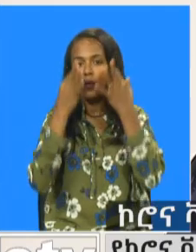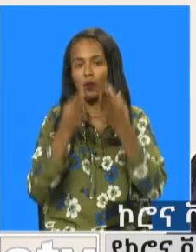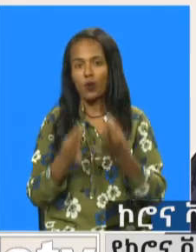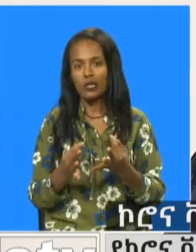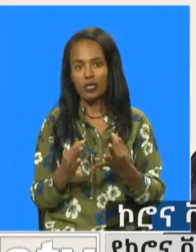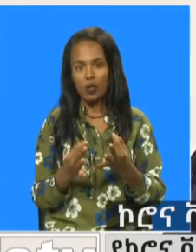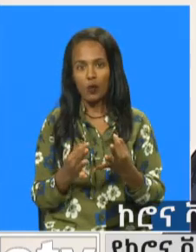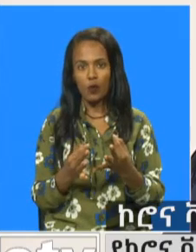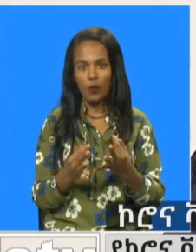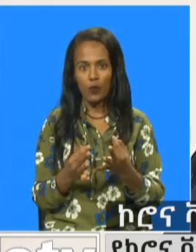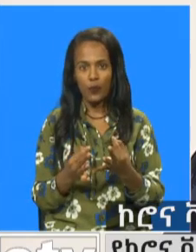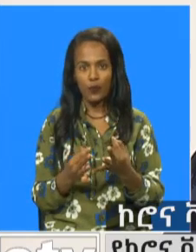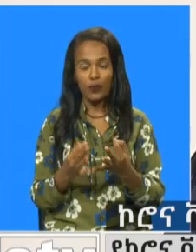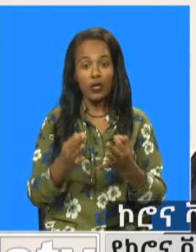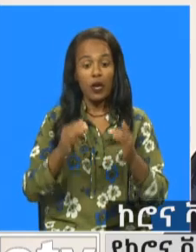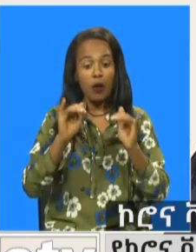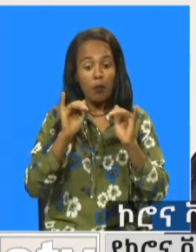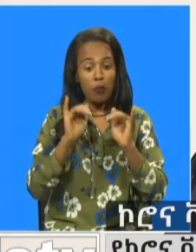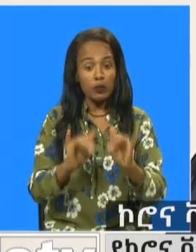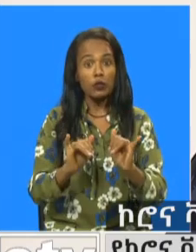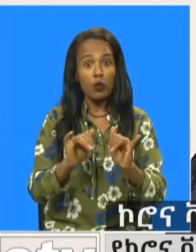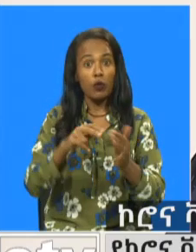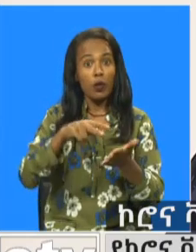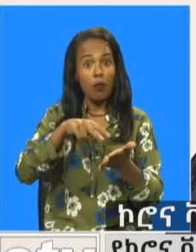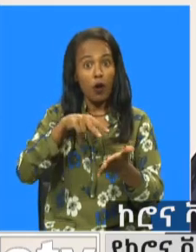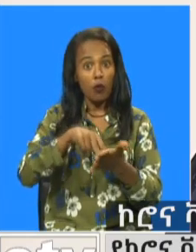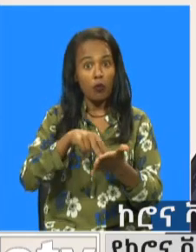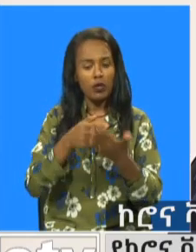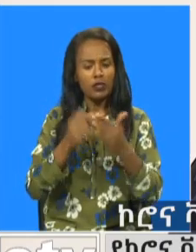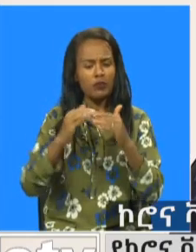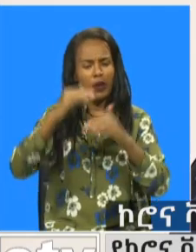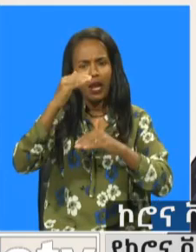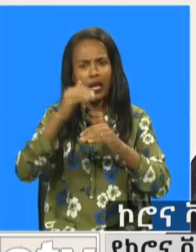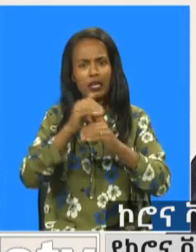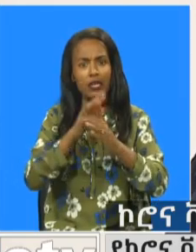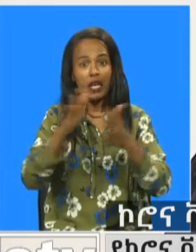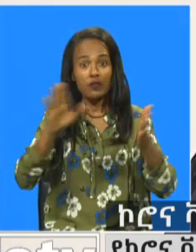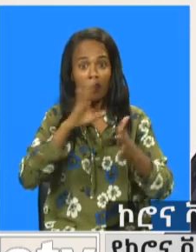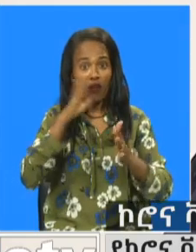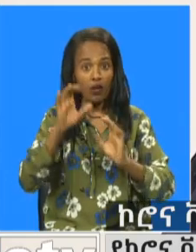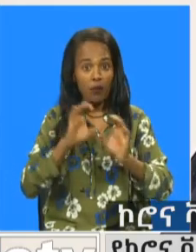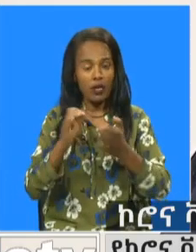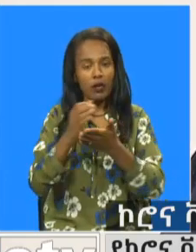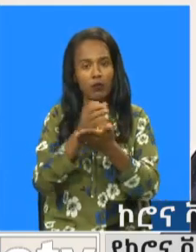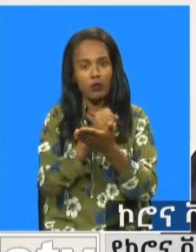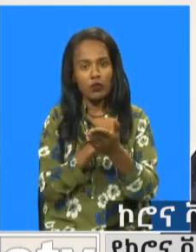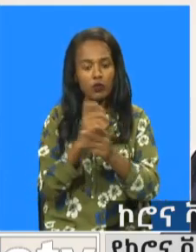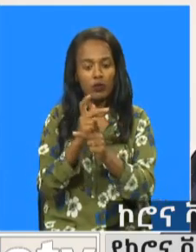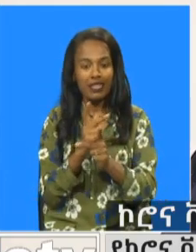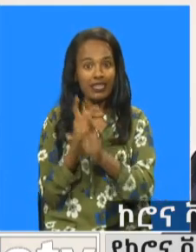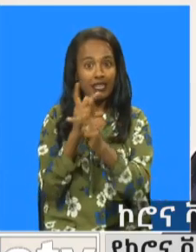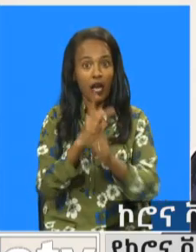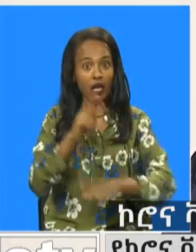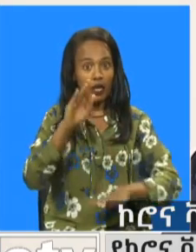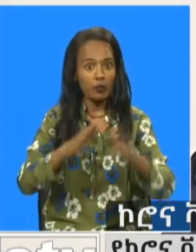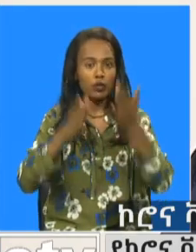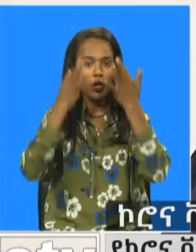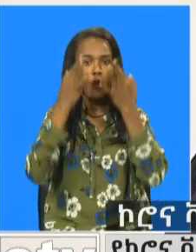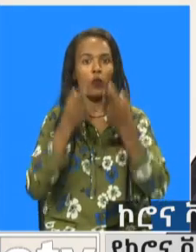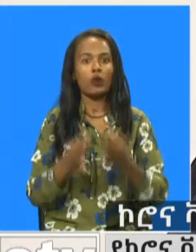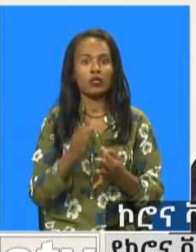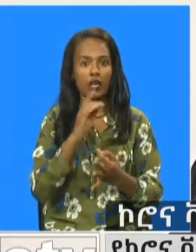ነው። ባለበት ለማቆም ወይም ከዚህ በላይ እንዳይስፋፋ ለማድረግ የምንወስደው የጥንቃቄ እርምጃ ወሳኝ